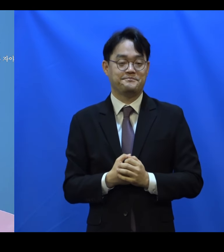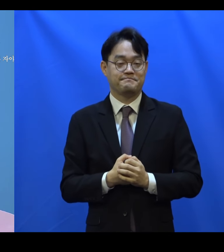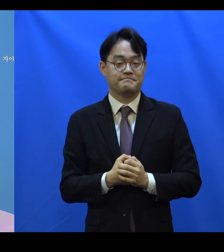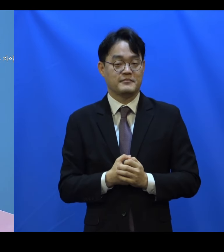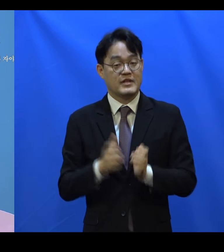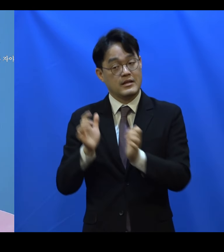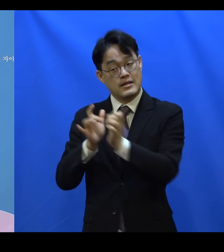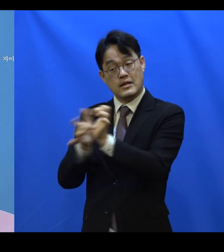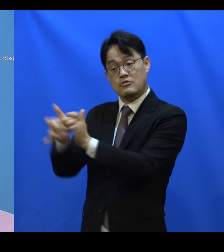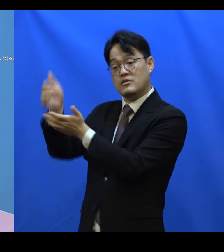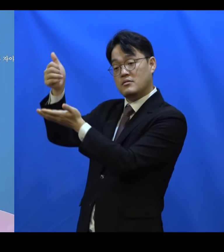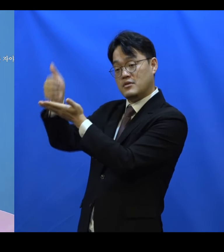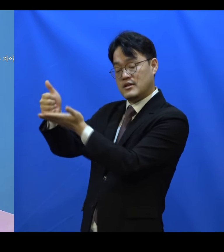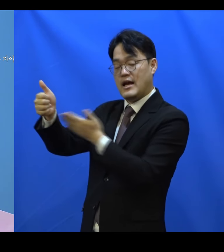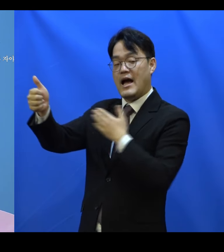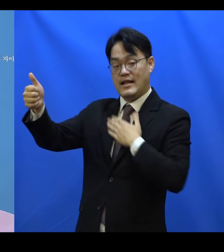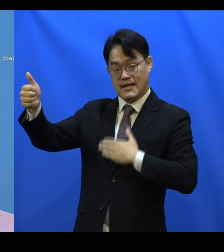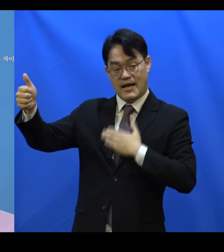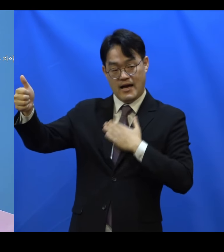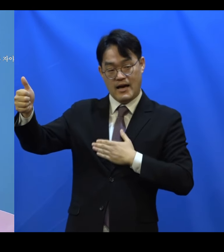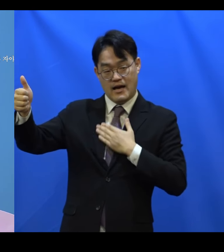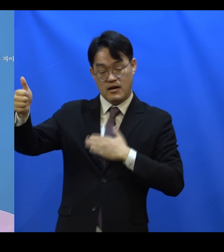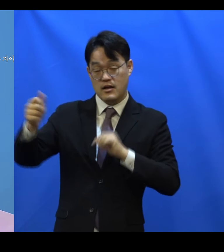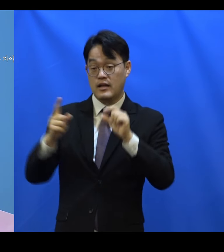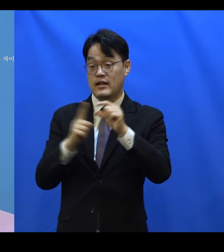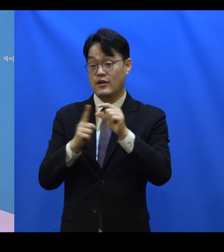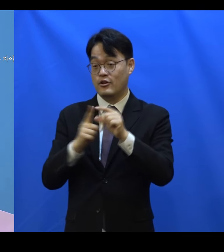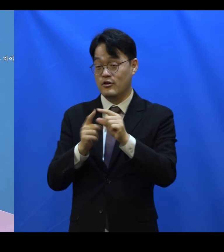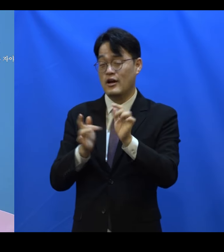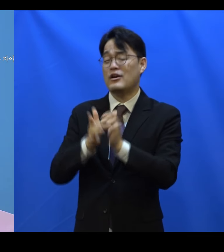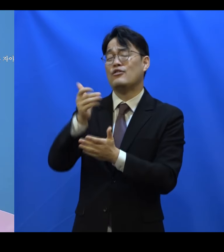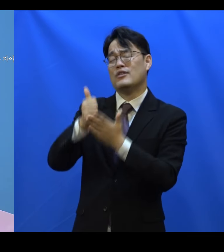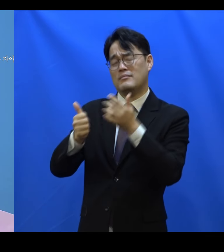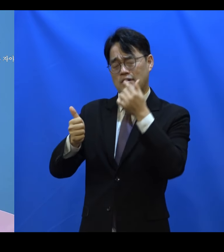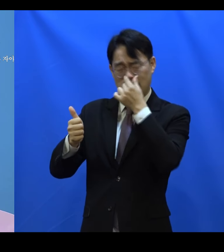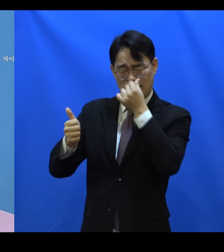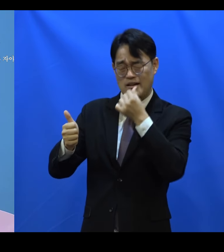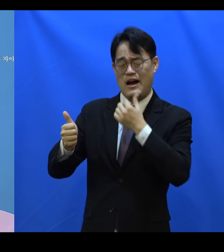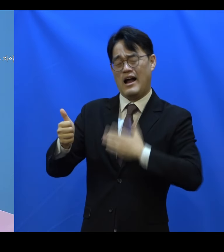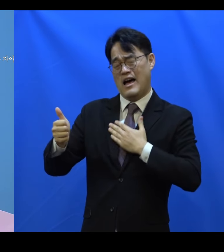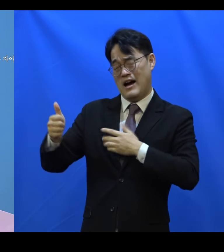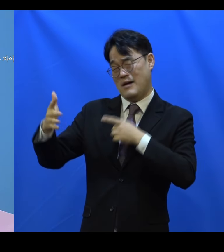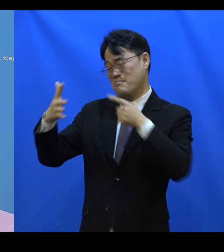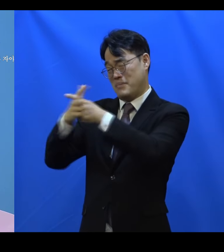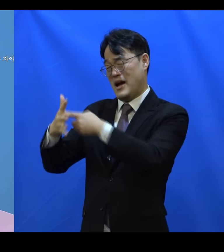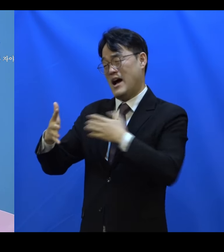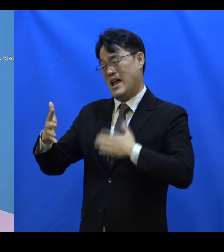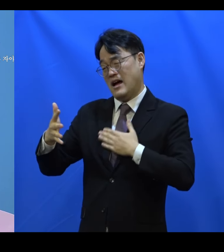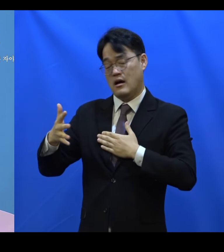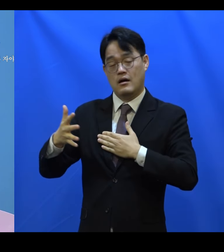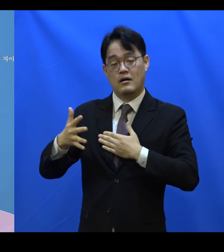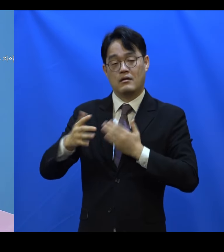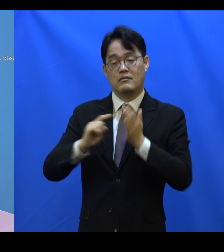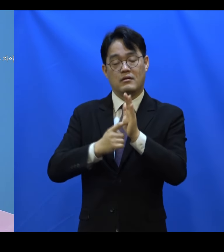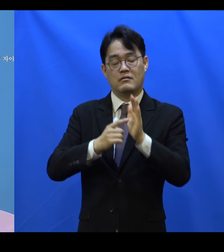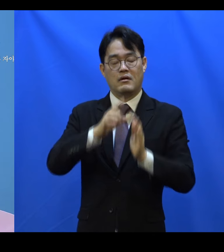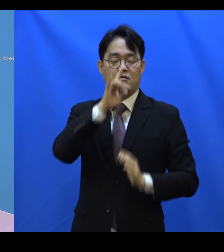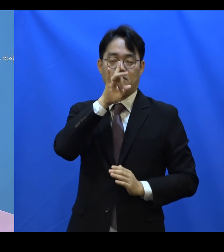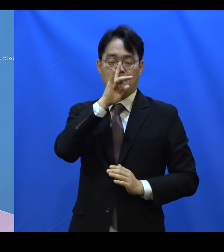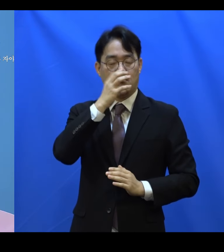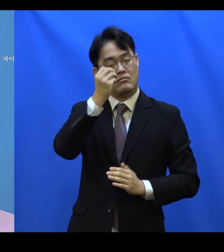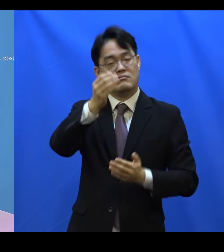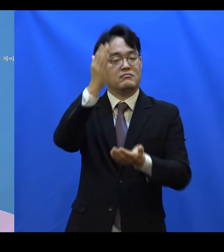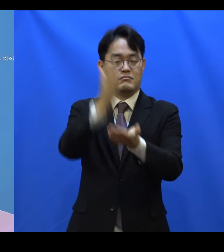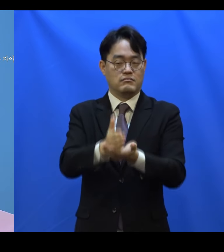그래서 우리가 그리스도를 안다라고 하는 표현을 조심스럽게 써야 돼요. 그래서 그리스도의 자기 계시라는 표현을 씁니다.